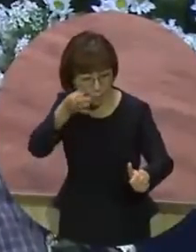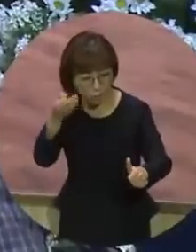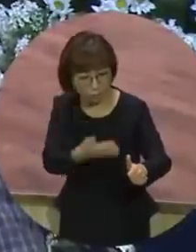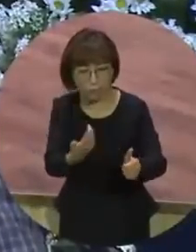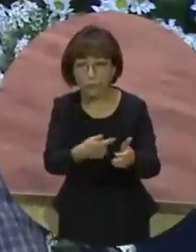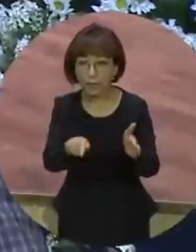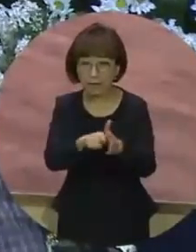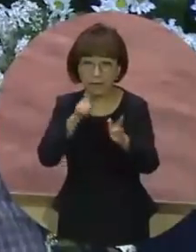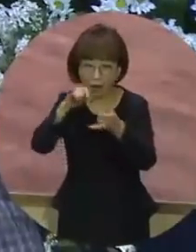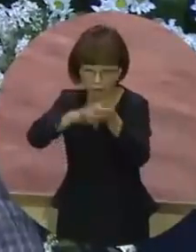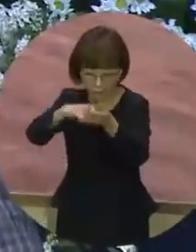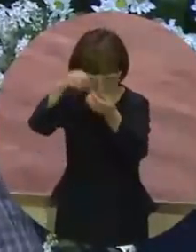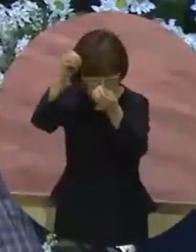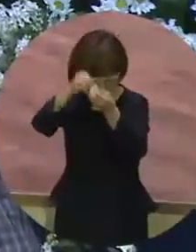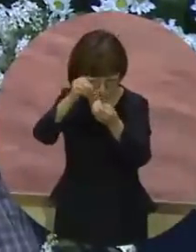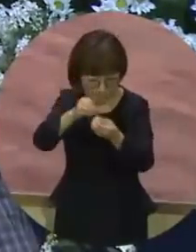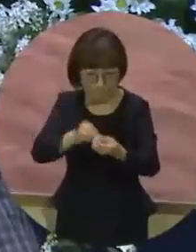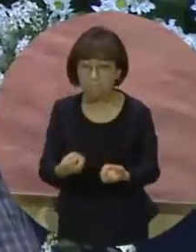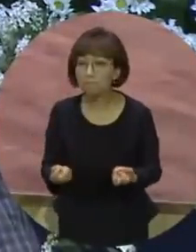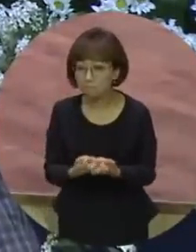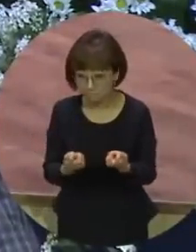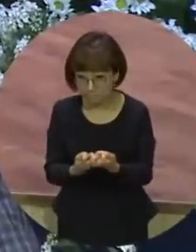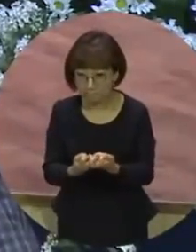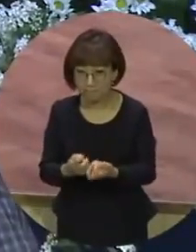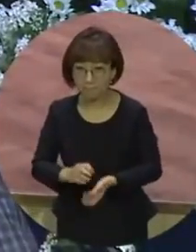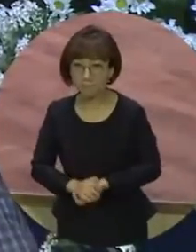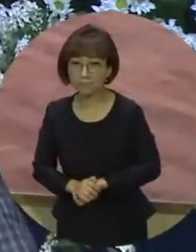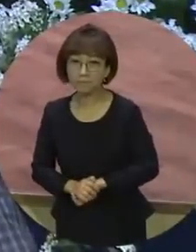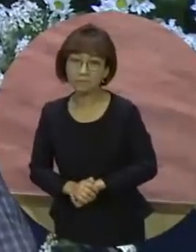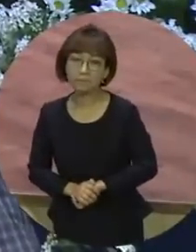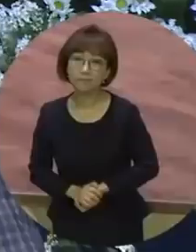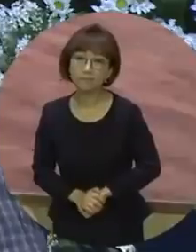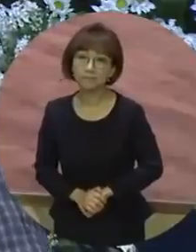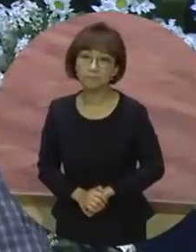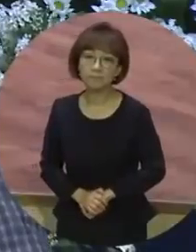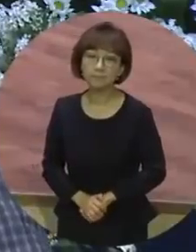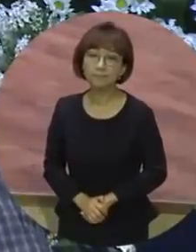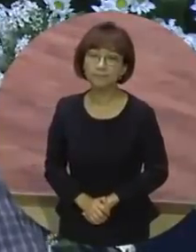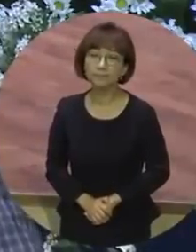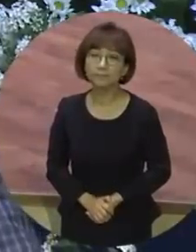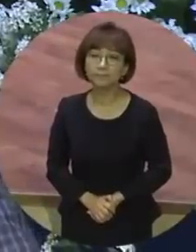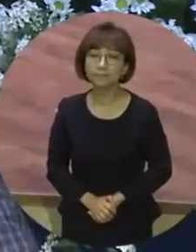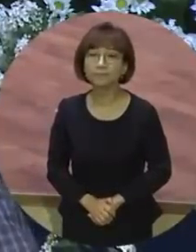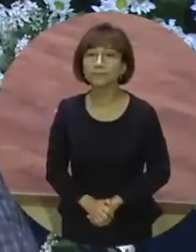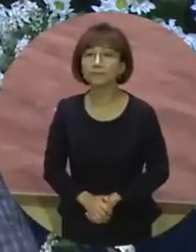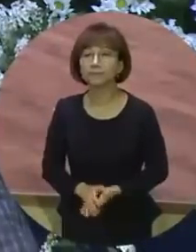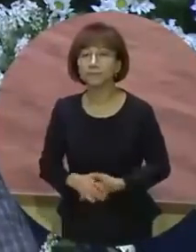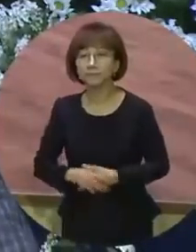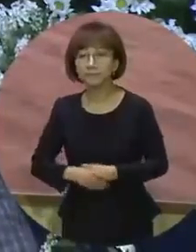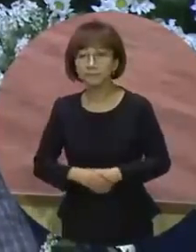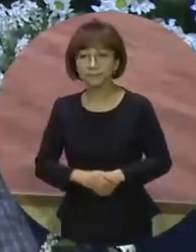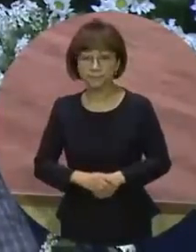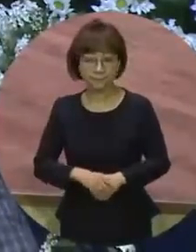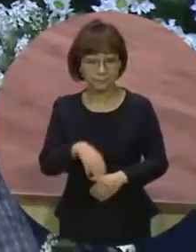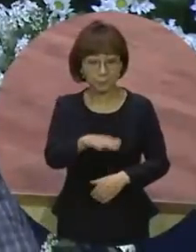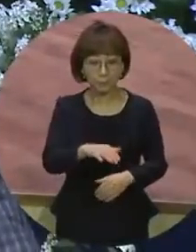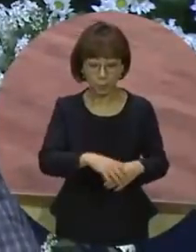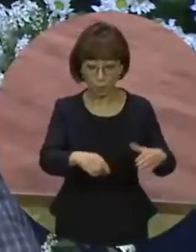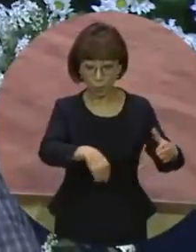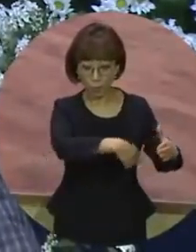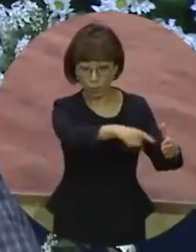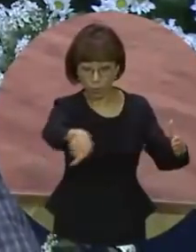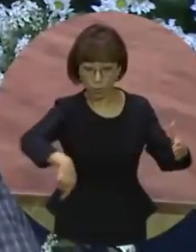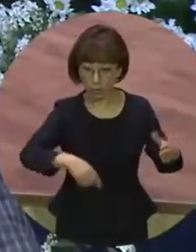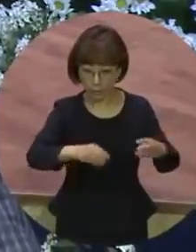유산이었습니다. 자, 언약의 표징으로 후대에게 가나안 땅이 자신들의 땅임을 일러주는 겁니다. 요게 시작이에요,